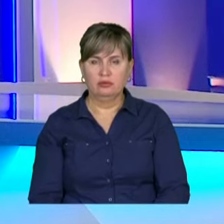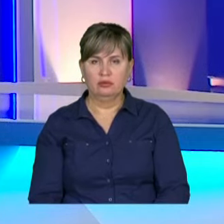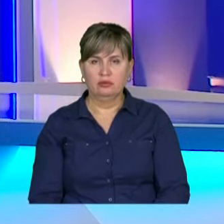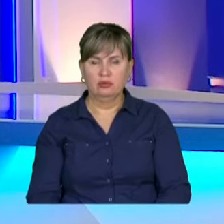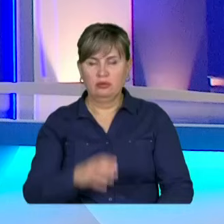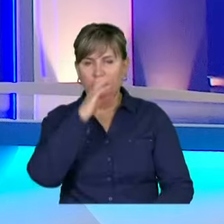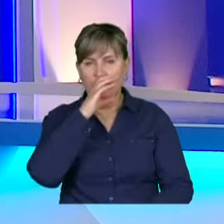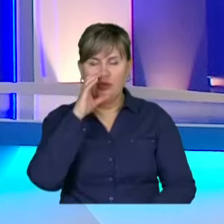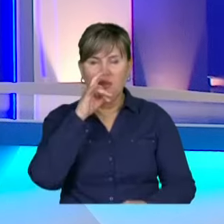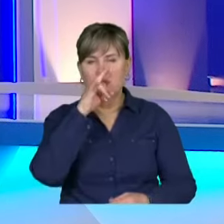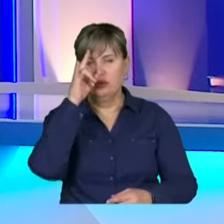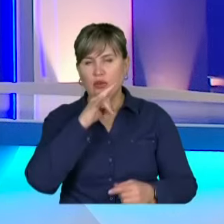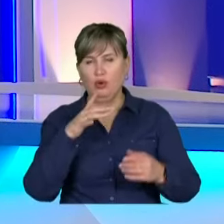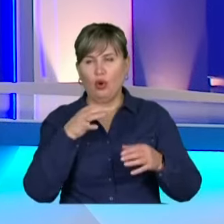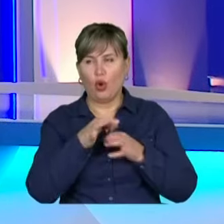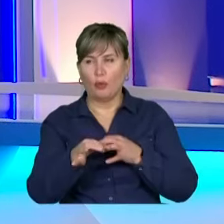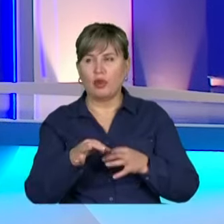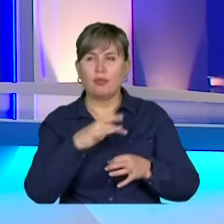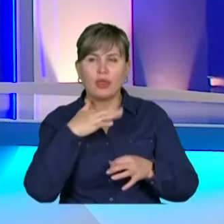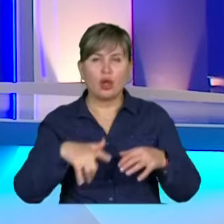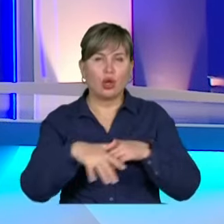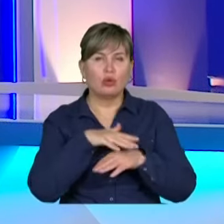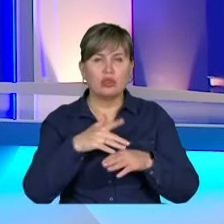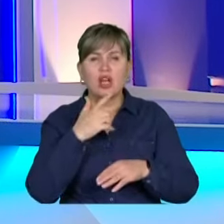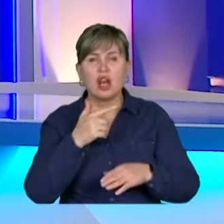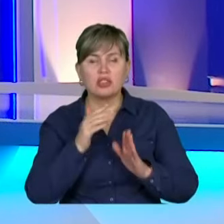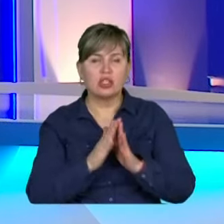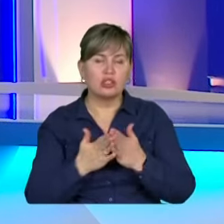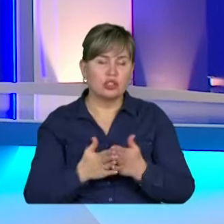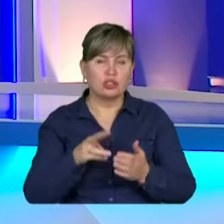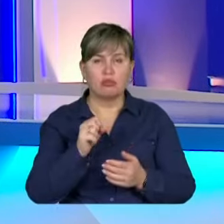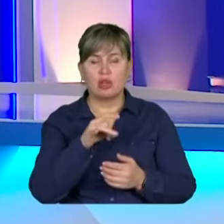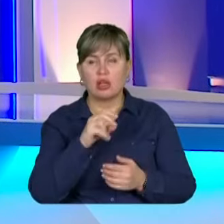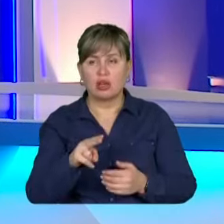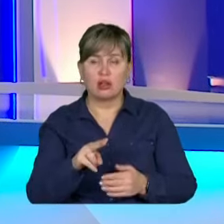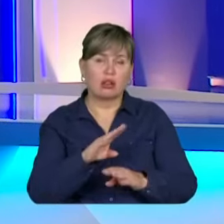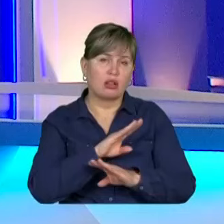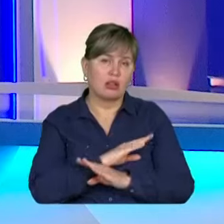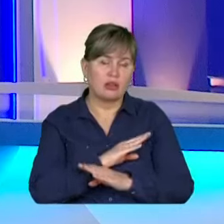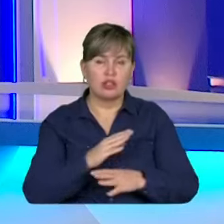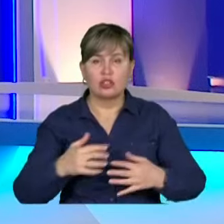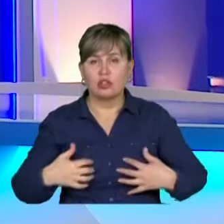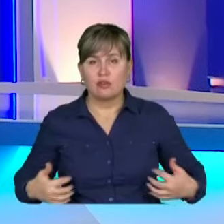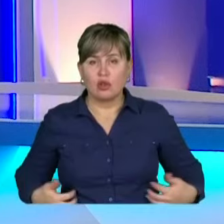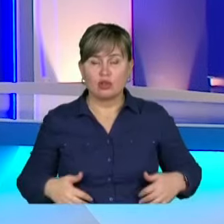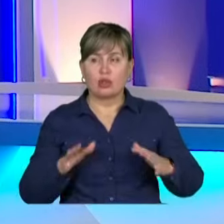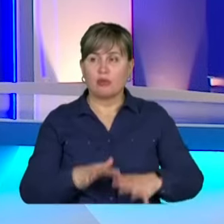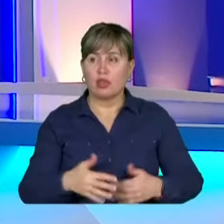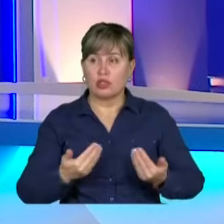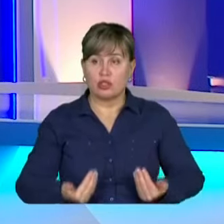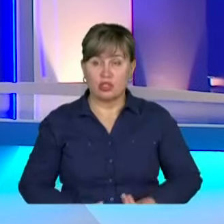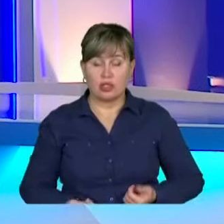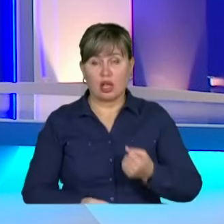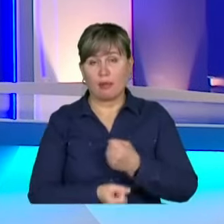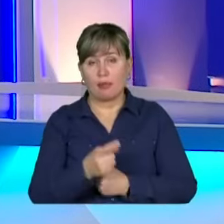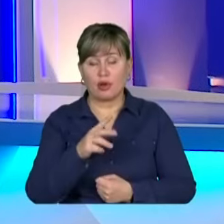В Северо-Казахстанской области массово гибнут краснокнижные маралы. Безжизненные тела исчезающих животных местные жители